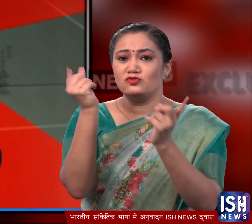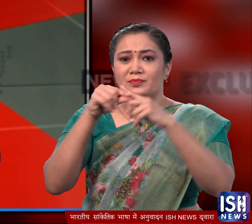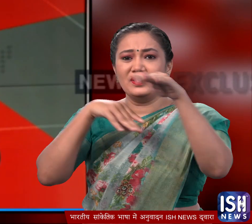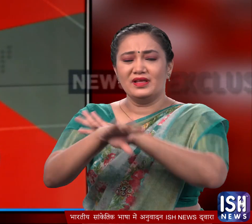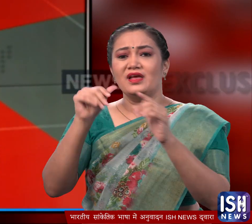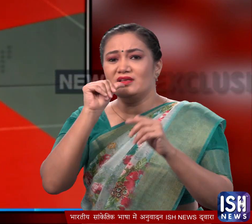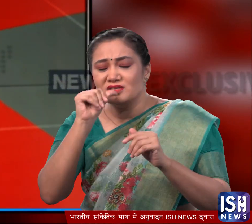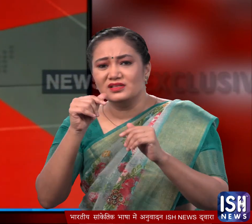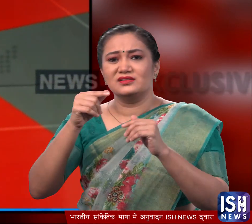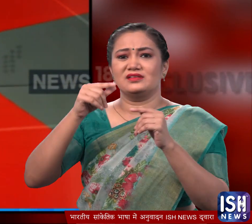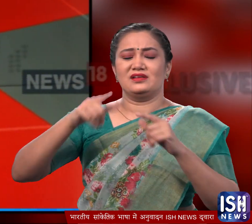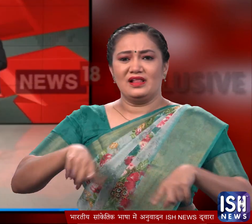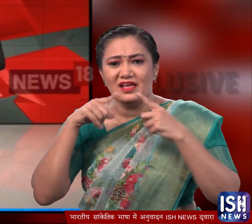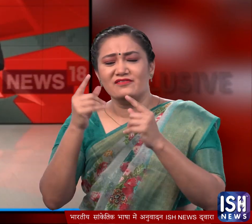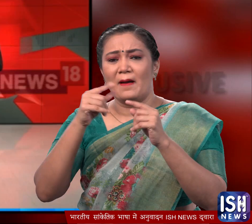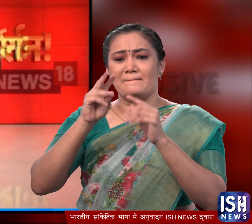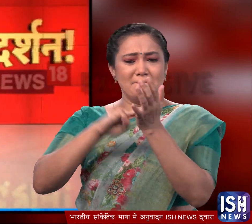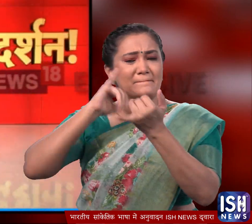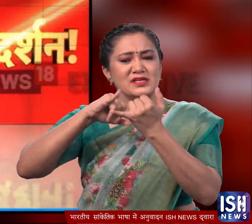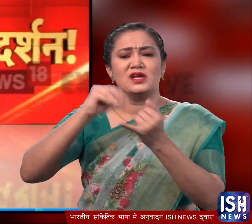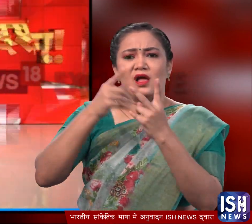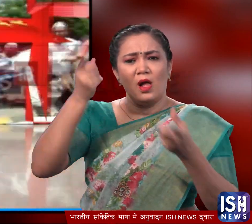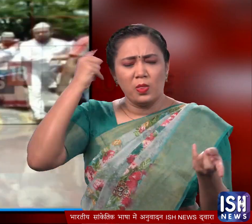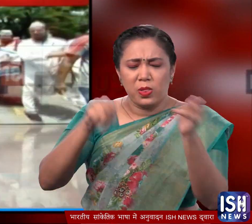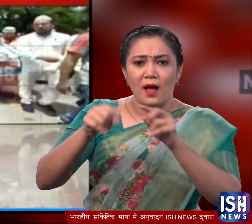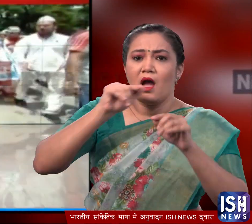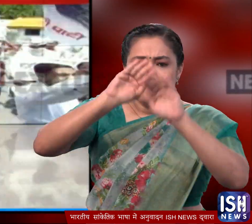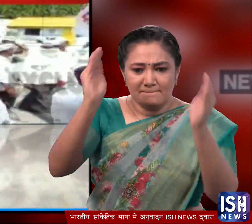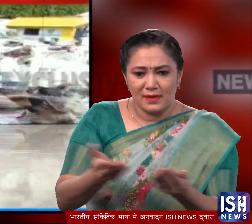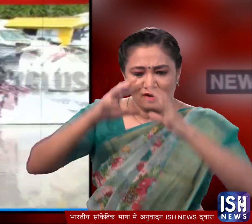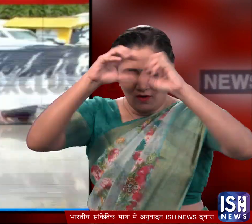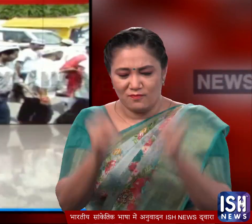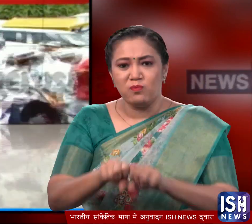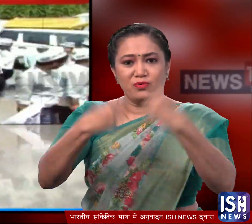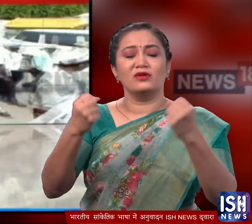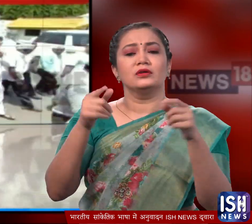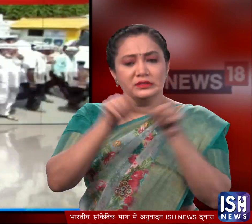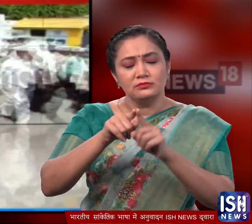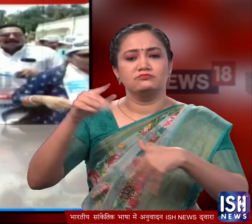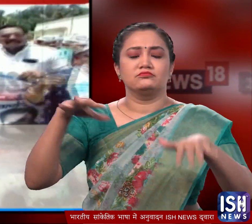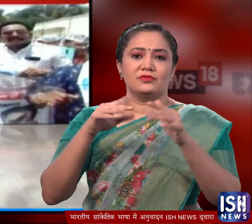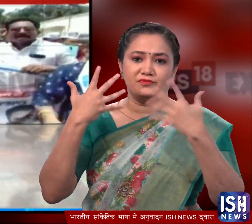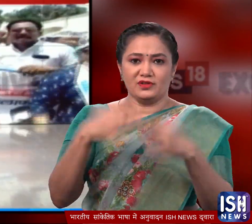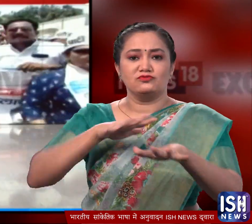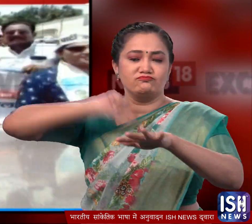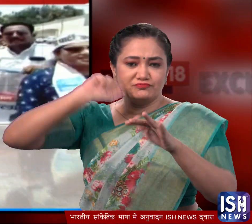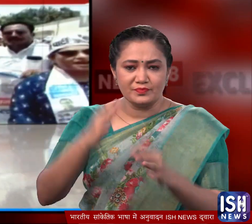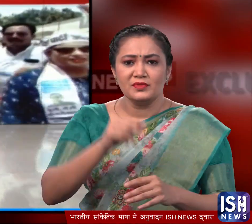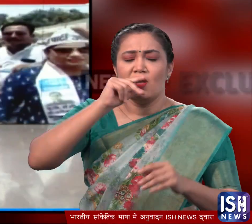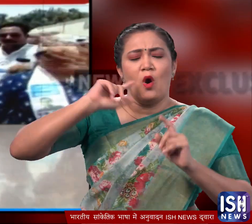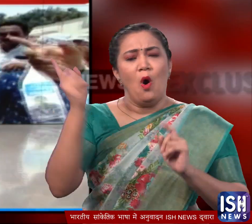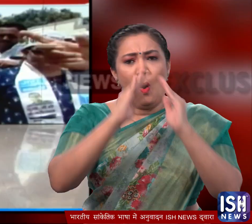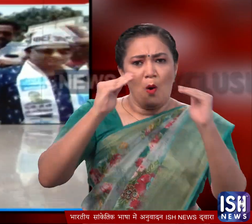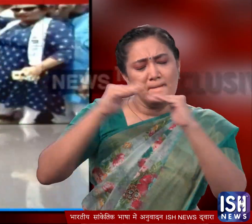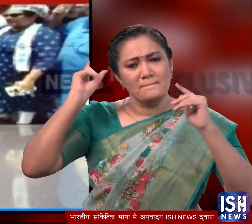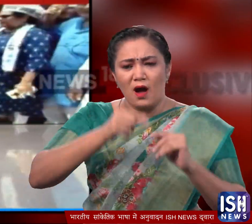जल जीवन मिशन में धांधली का आरोप लगाते हुए कई जिलों में मटका फोड़ प्रदर्शन किया। उसने आरोप लगाया कि हर घर में नल के जरिए